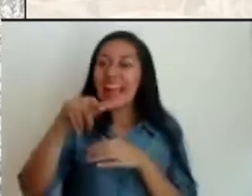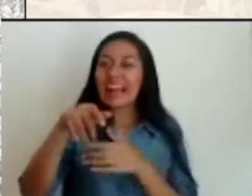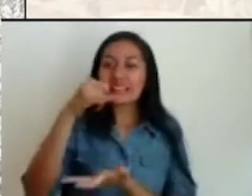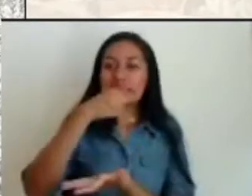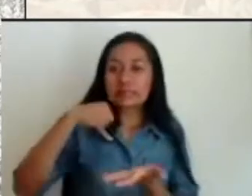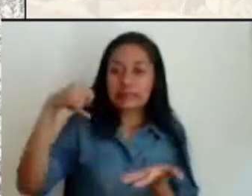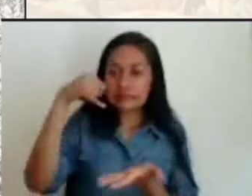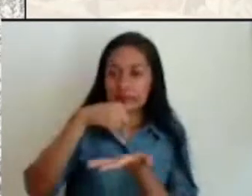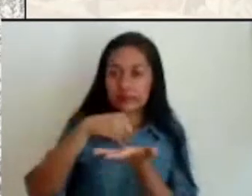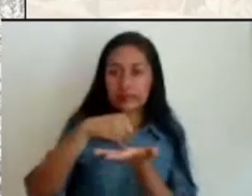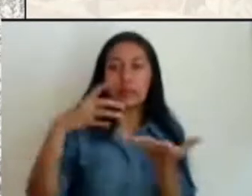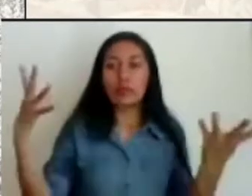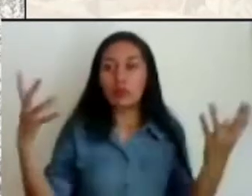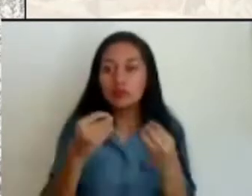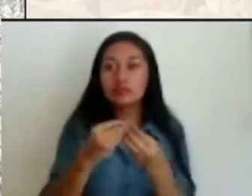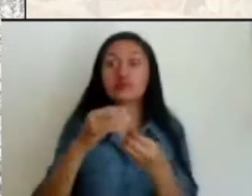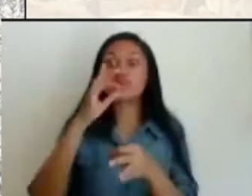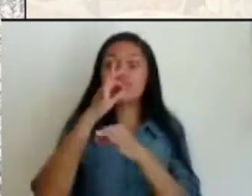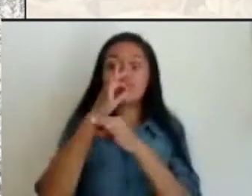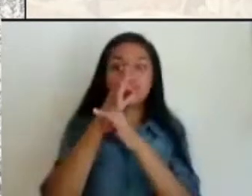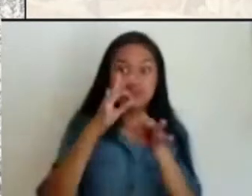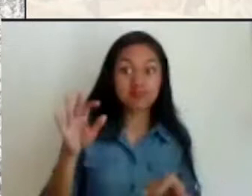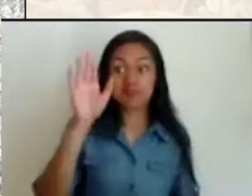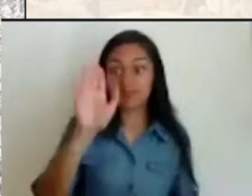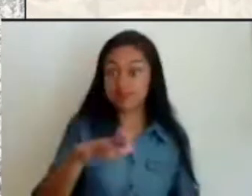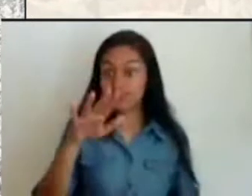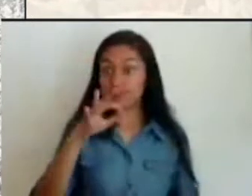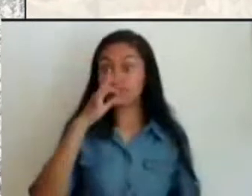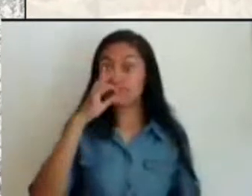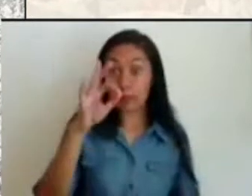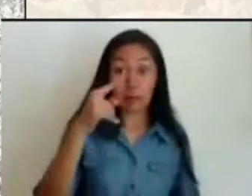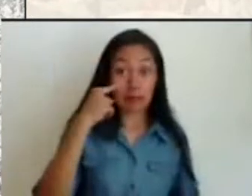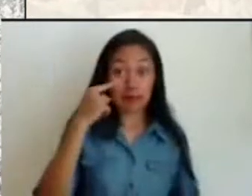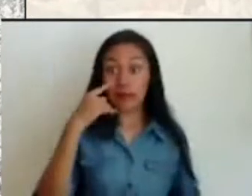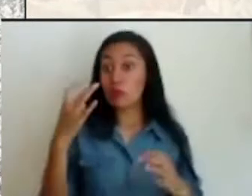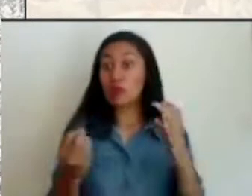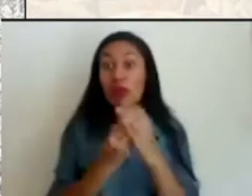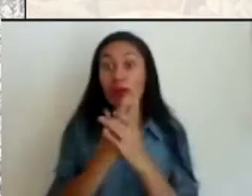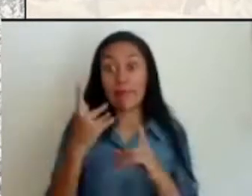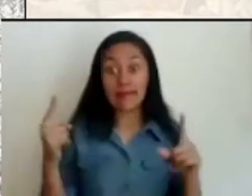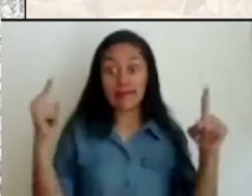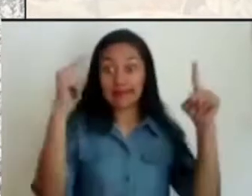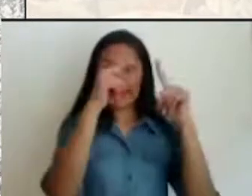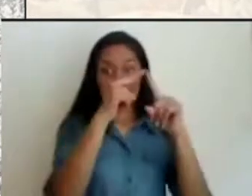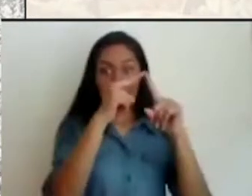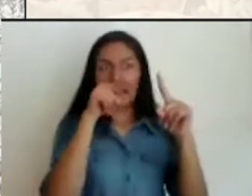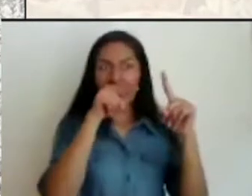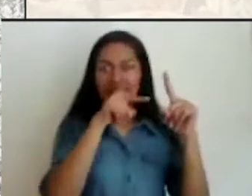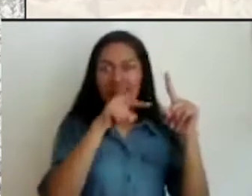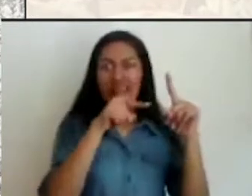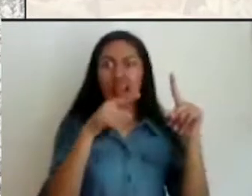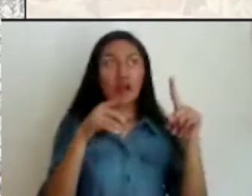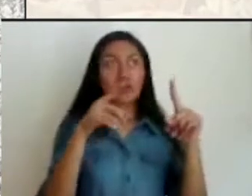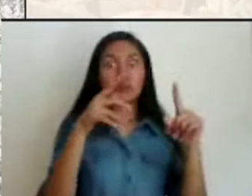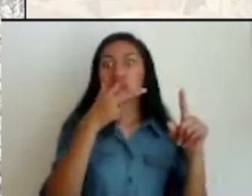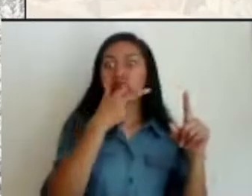que erigirá una nueva iglesia, ahora no dedicada al Redentor, sino dedicada a la Virgen, bajo el nombre